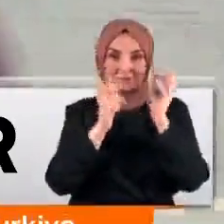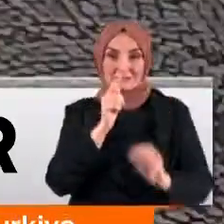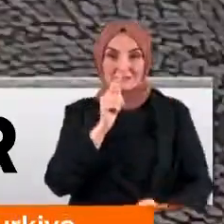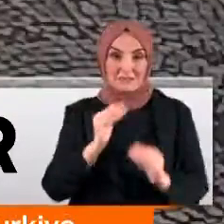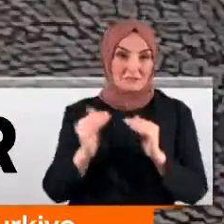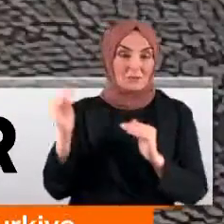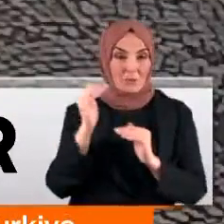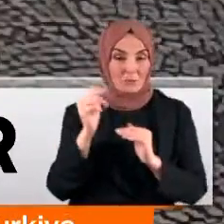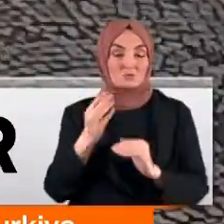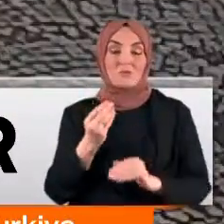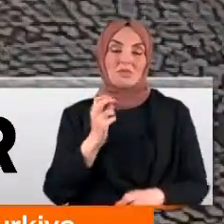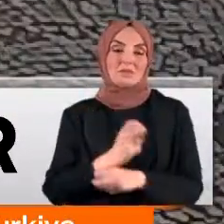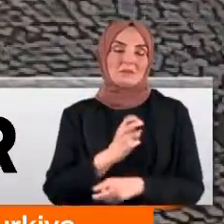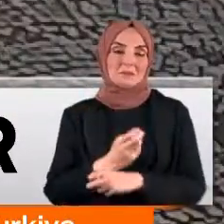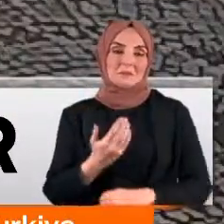tehlikeli